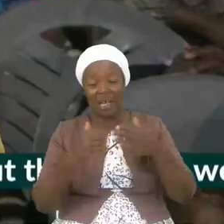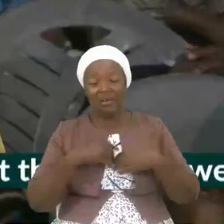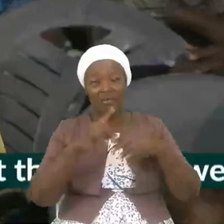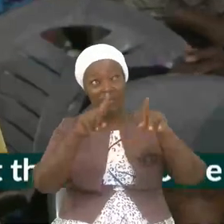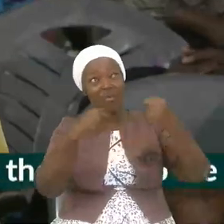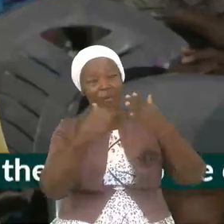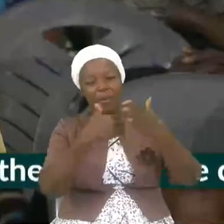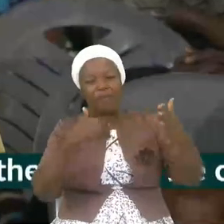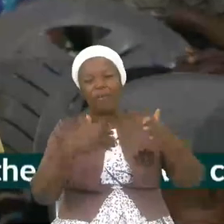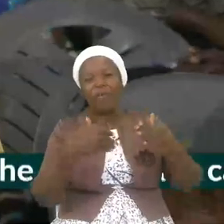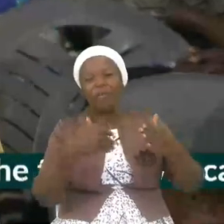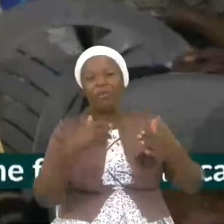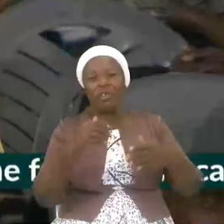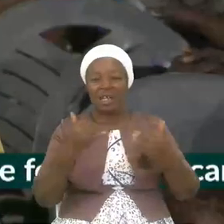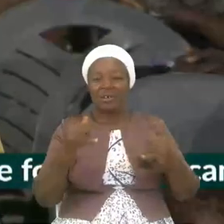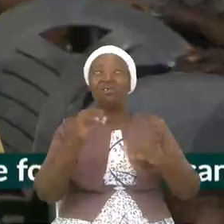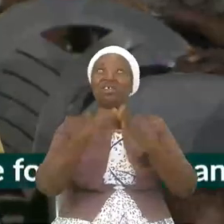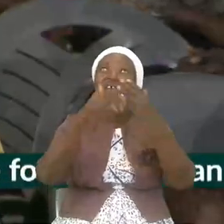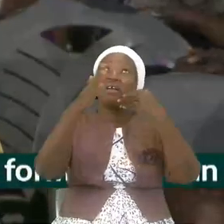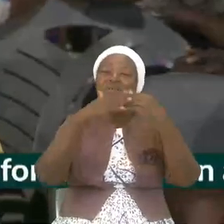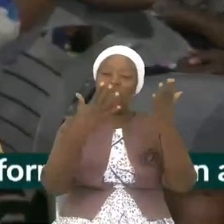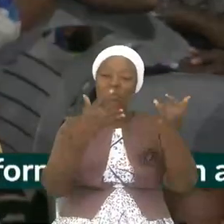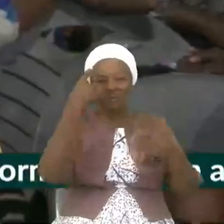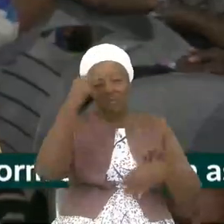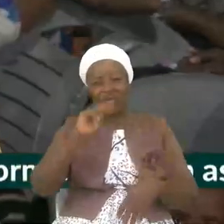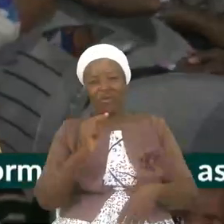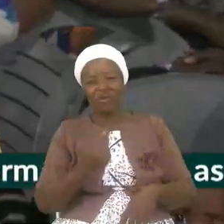ceux-là qui nous ont dévancés.